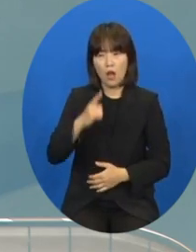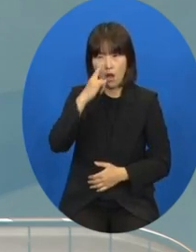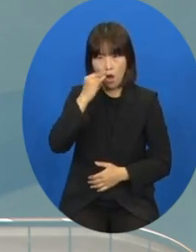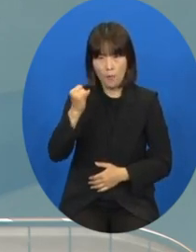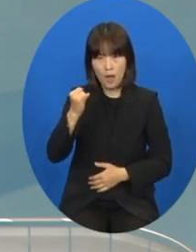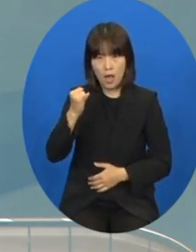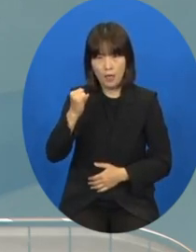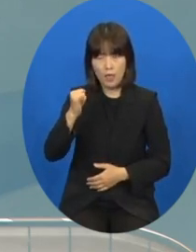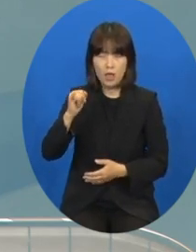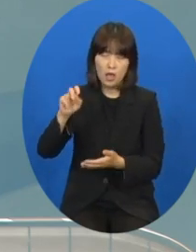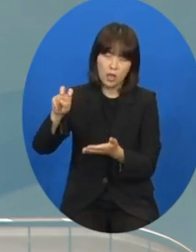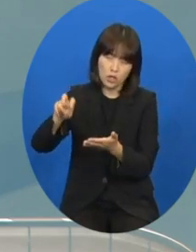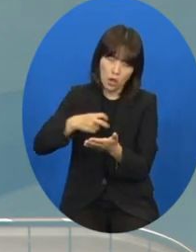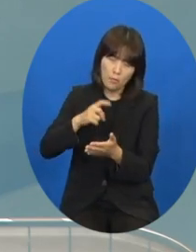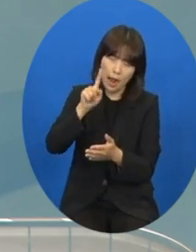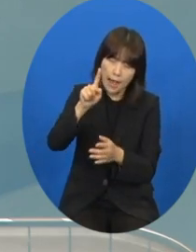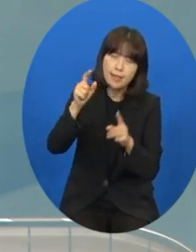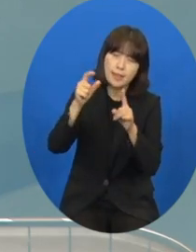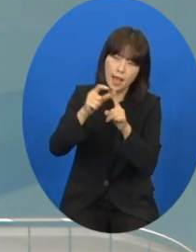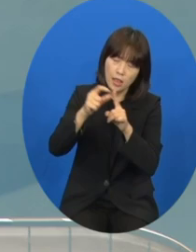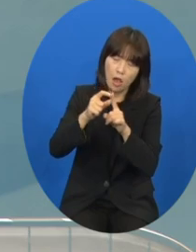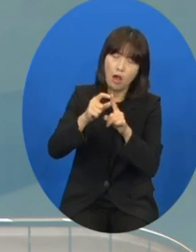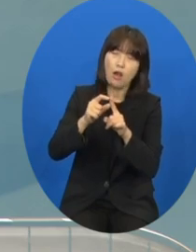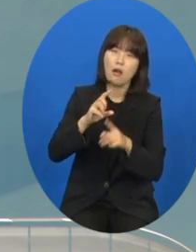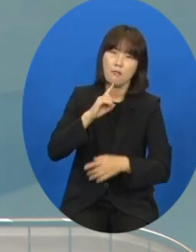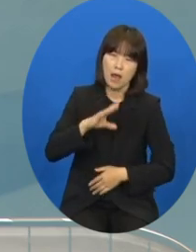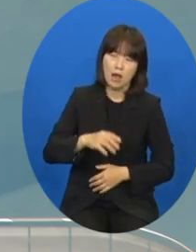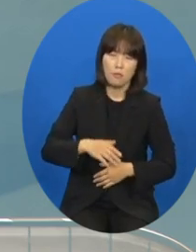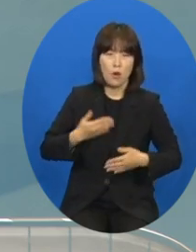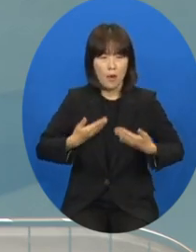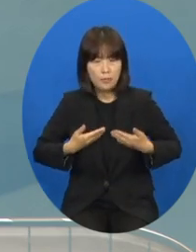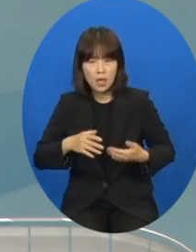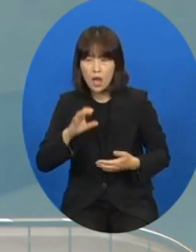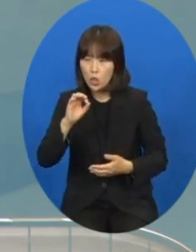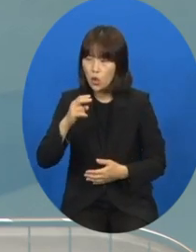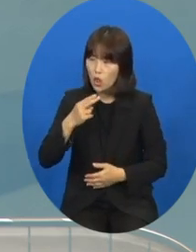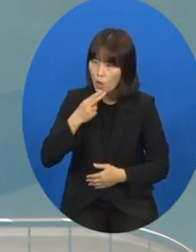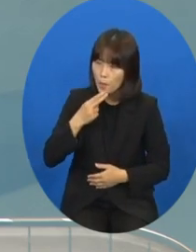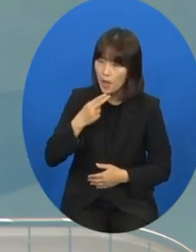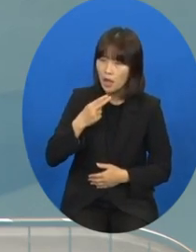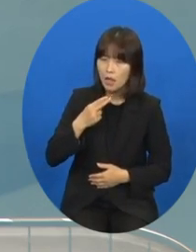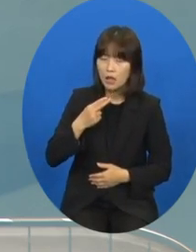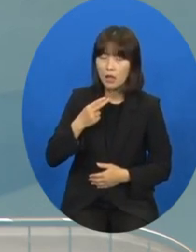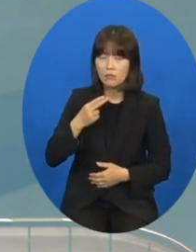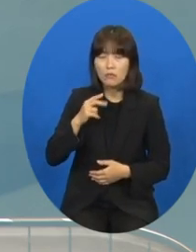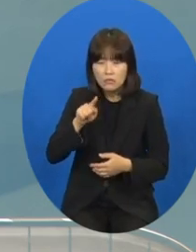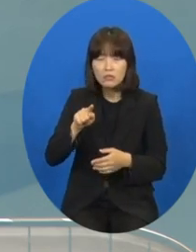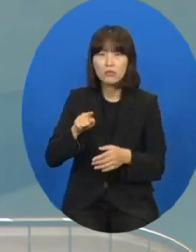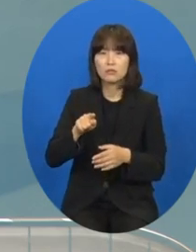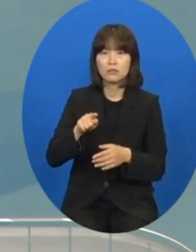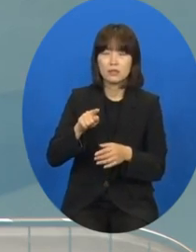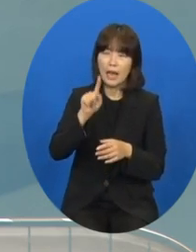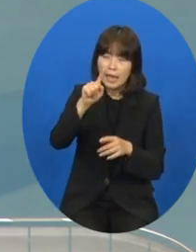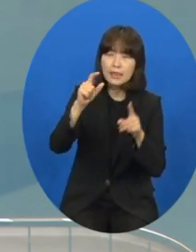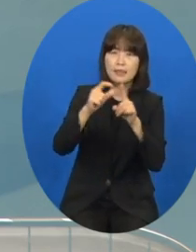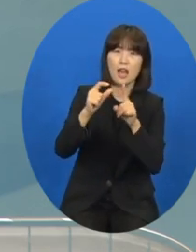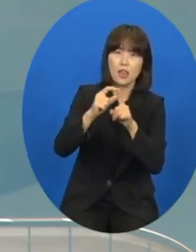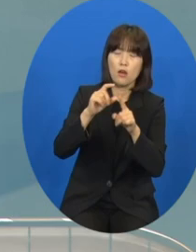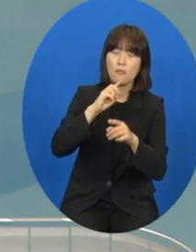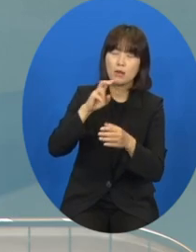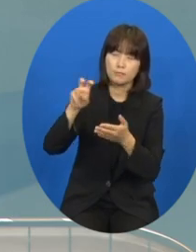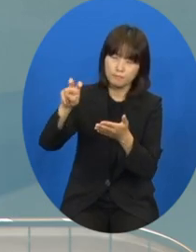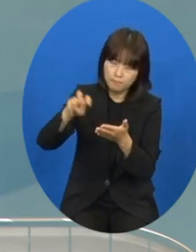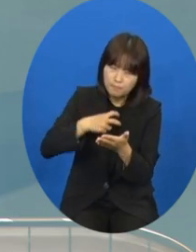전부 한 단어만, 뭐 바쁘다, 돈이 없다, 어쩔 수 있는 여건이라도 한 단어로 전부